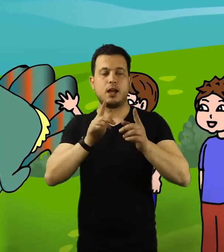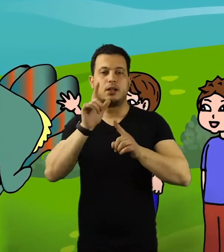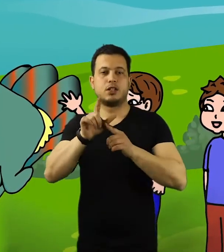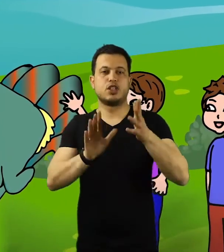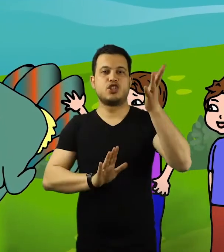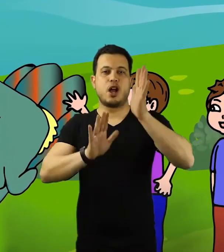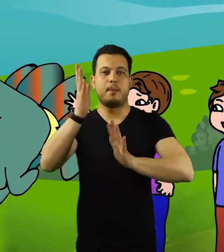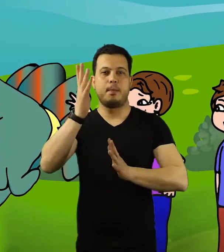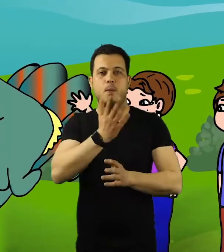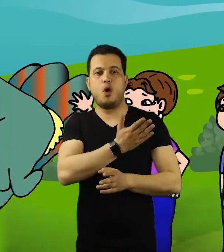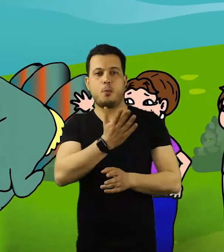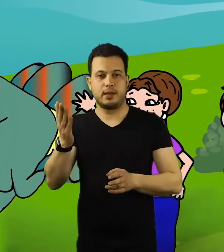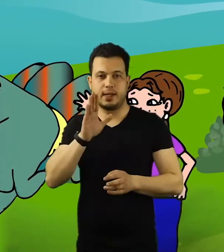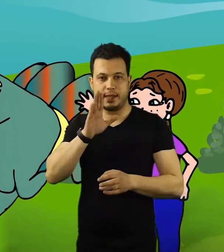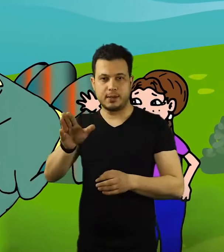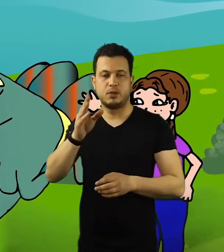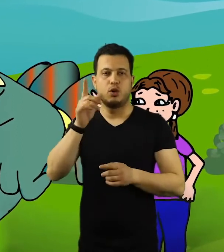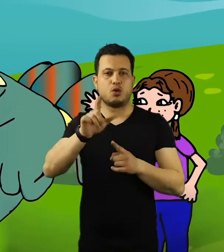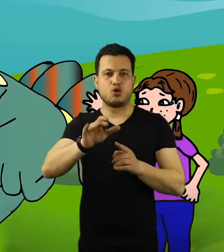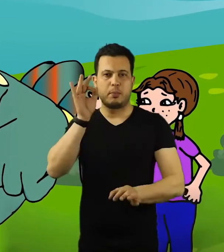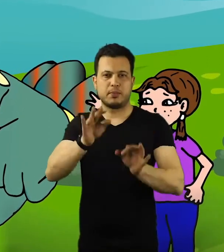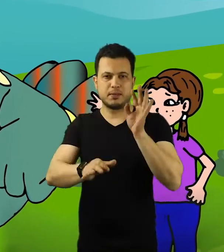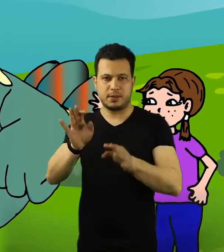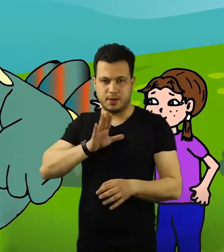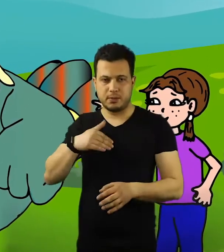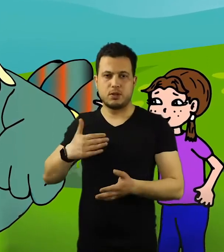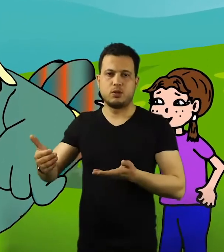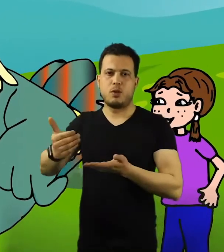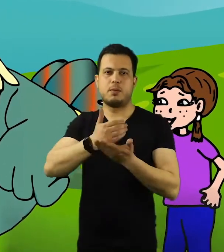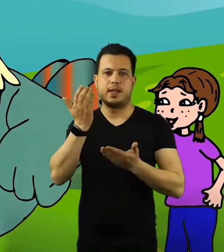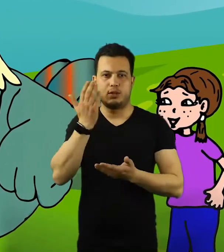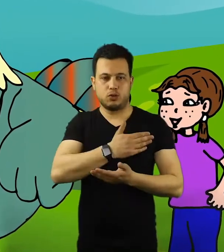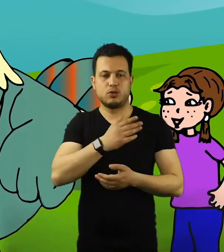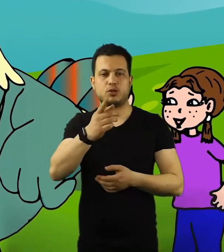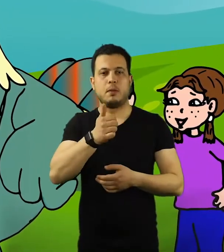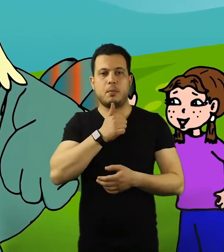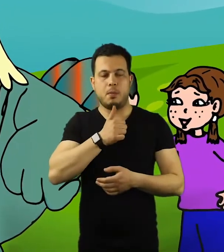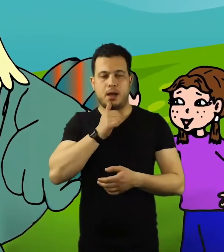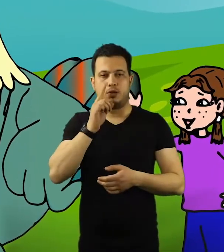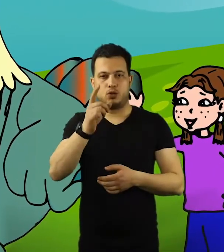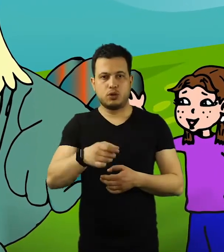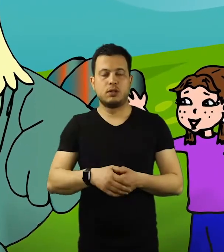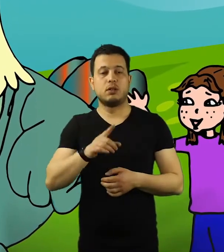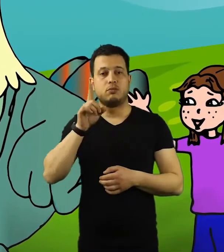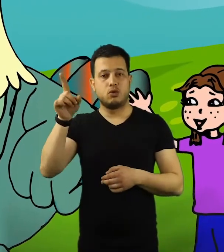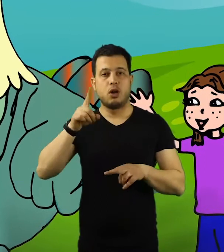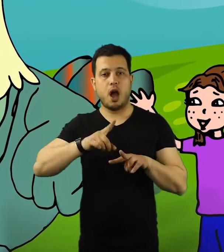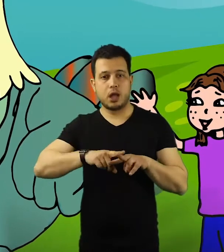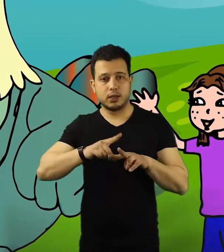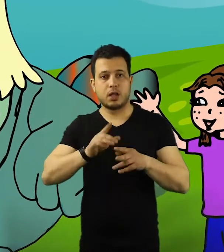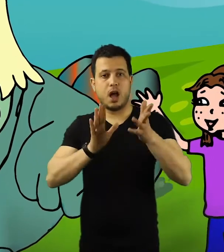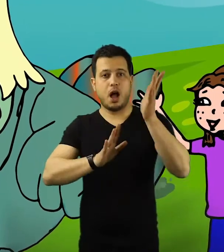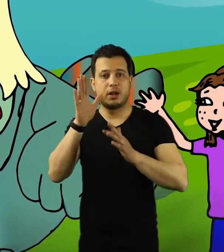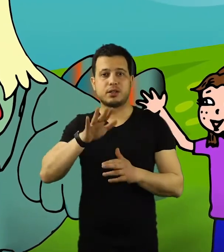toplamaya gidiyoruz sevgili Çiçek Baba Ya demek öyle O zavallı anıt ağaçlar